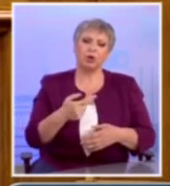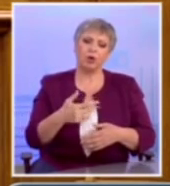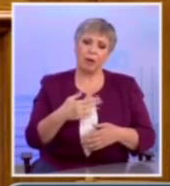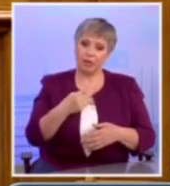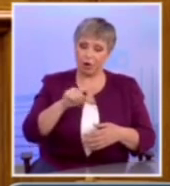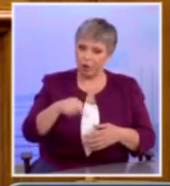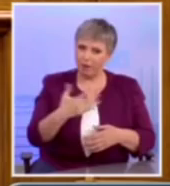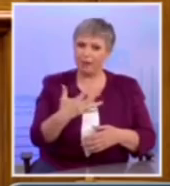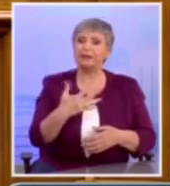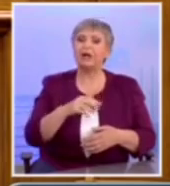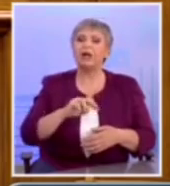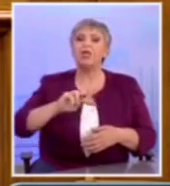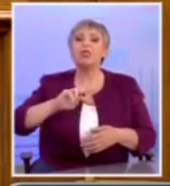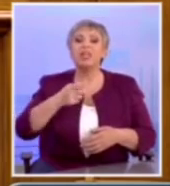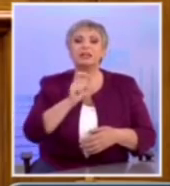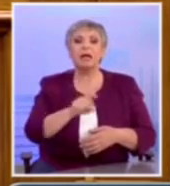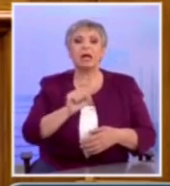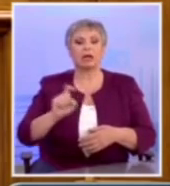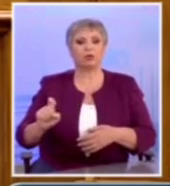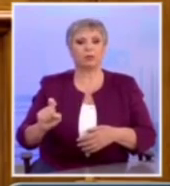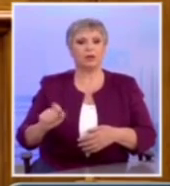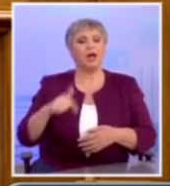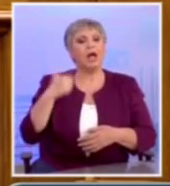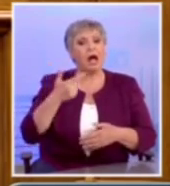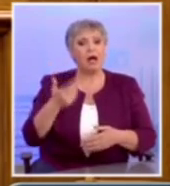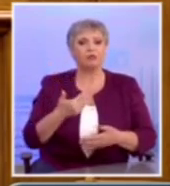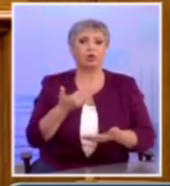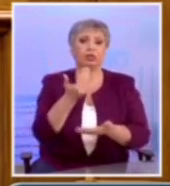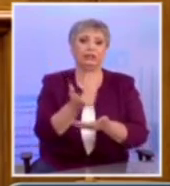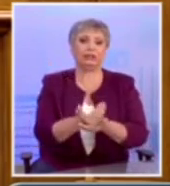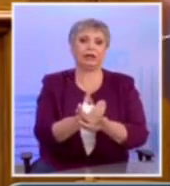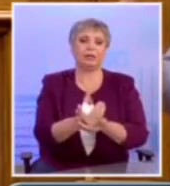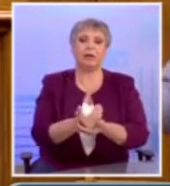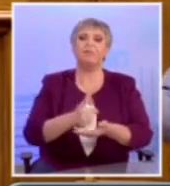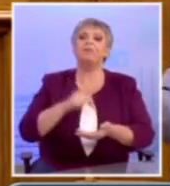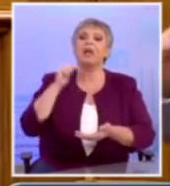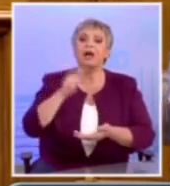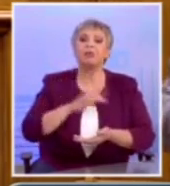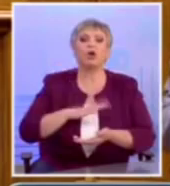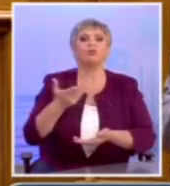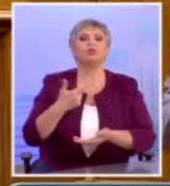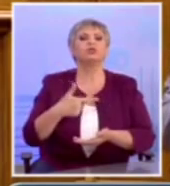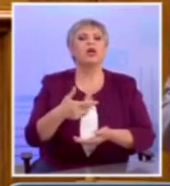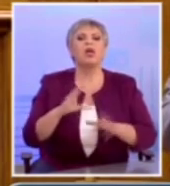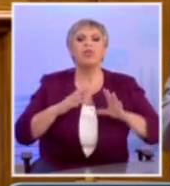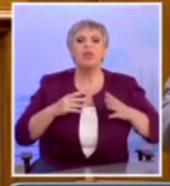2016 δέχονται αυτό που λένε μόνο παραμετρικά μέτρα. Δηλαδή δεν δέχονται τη φοροδιαφυγή,